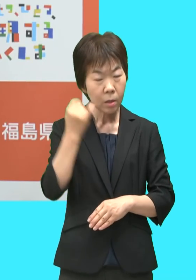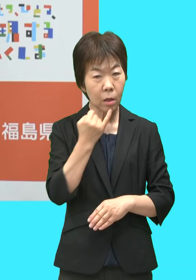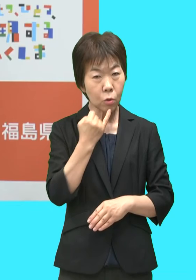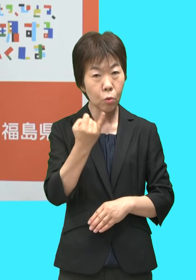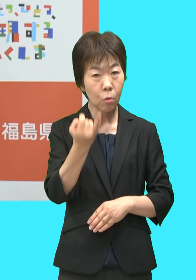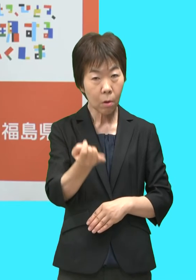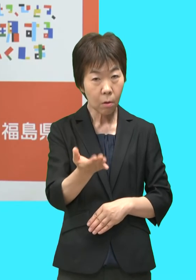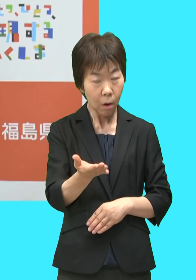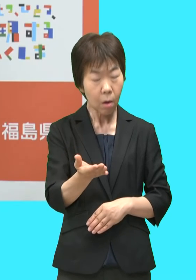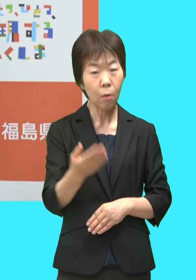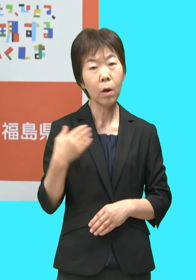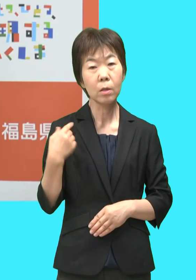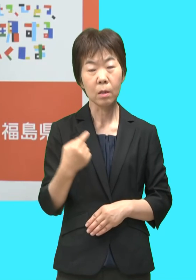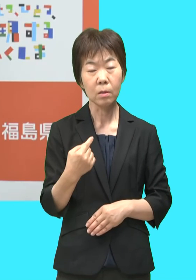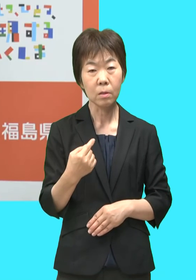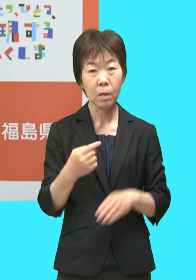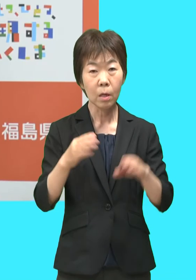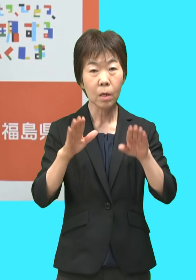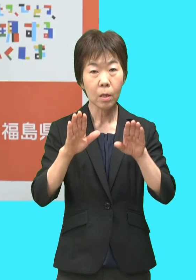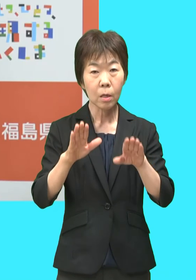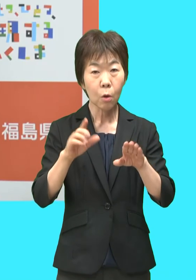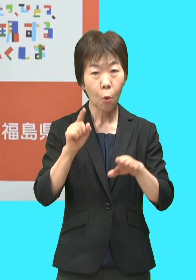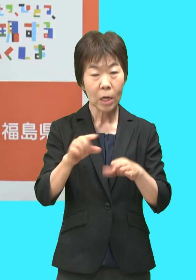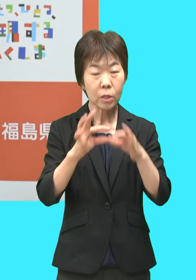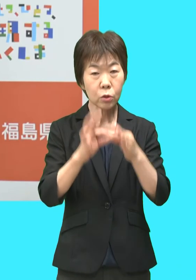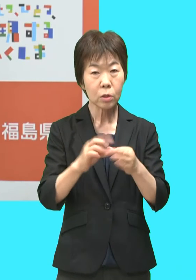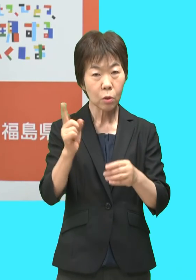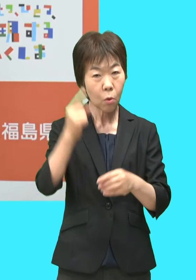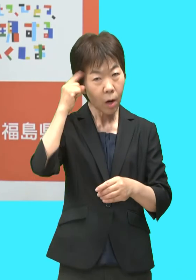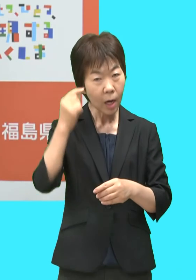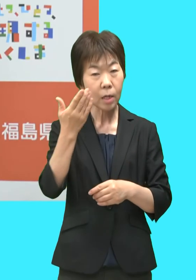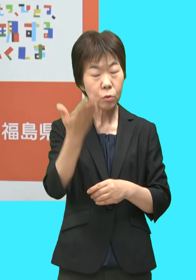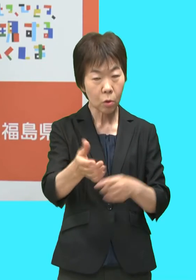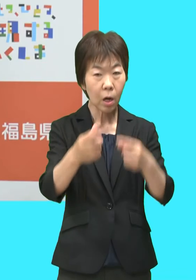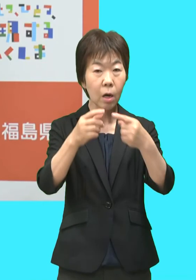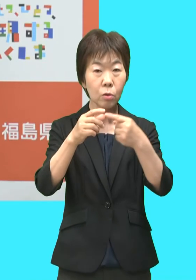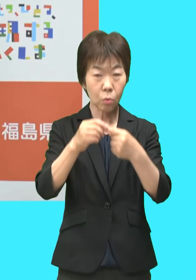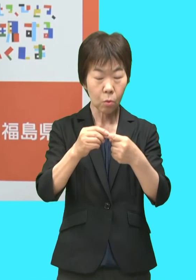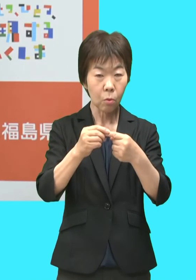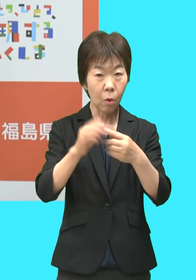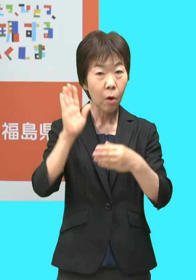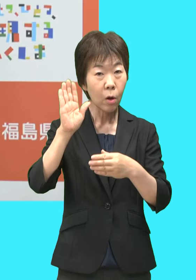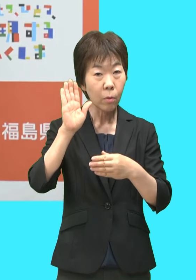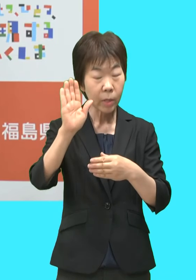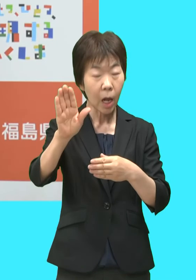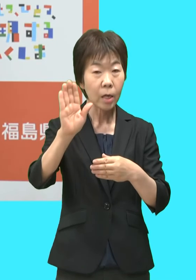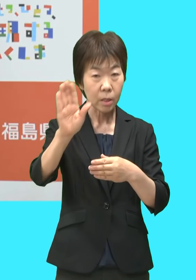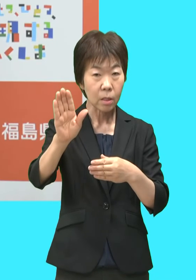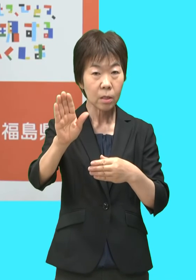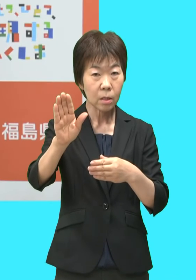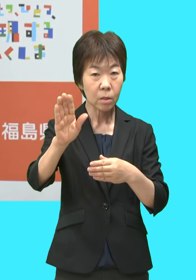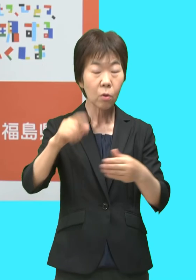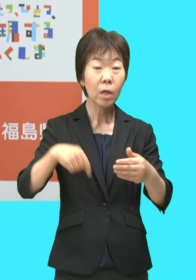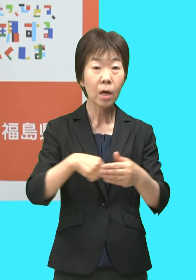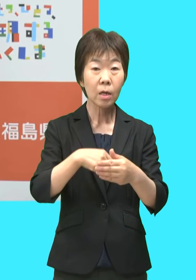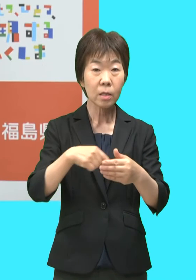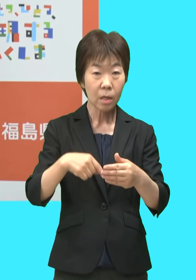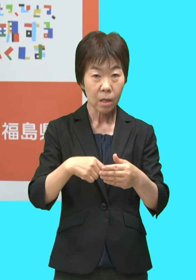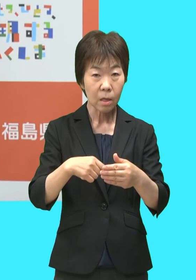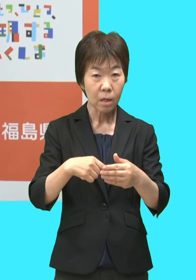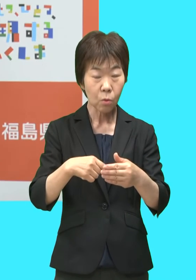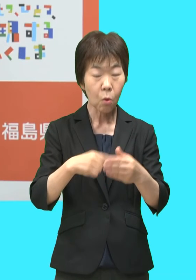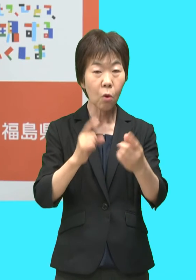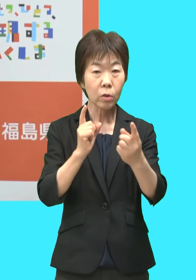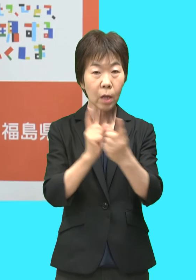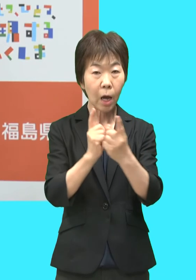ども、これについて知事は現時点でどのようにお考えになっているのかというのが一つと、その未来、今お話しあった未来の中でそのどういった対応